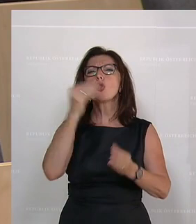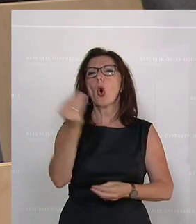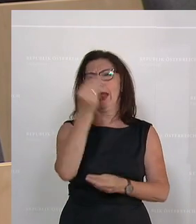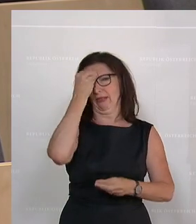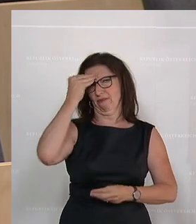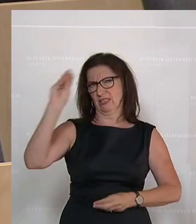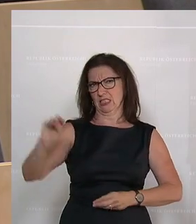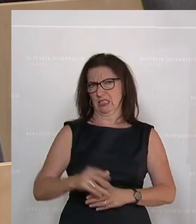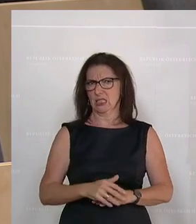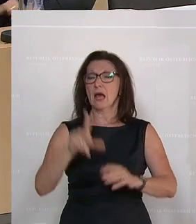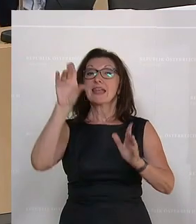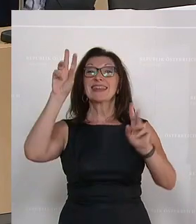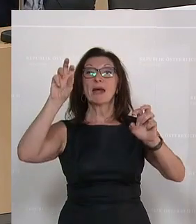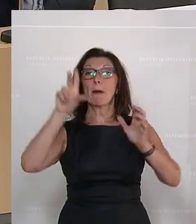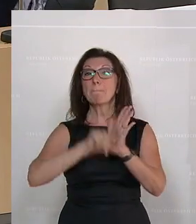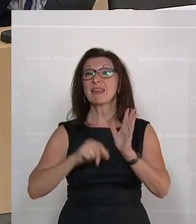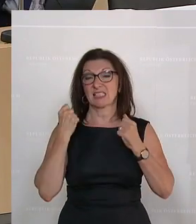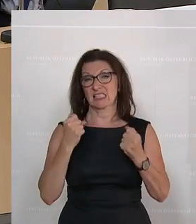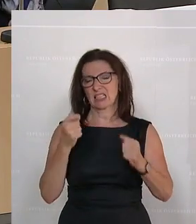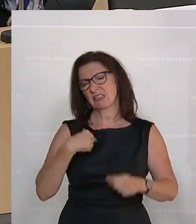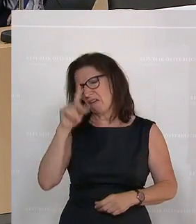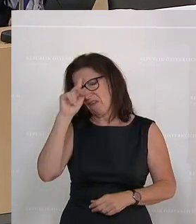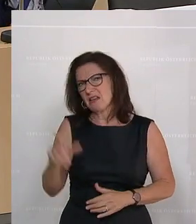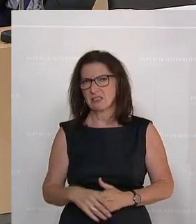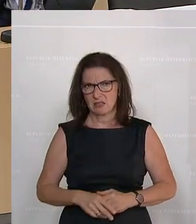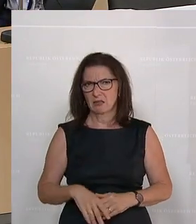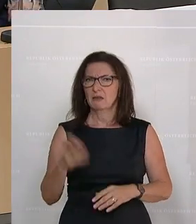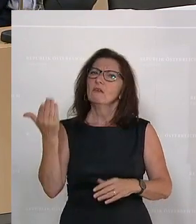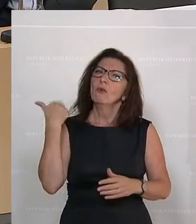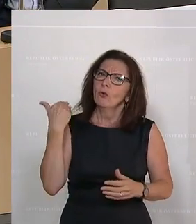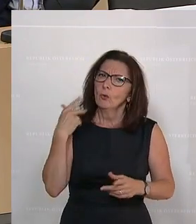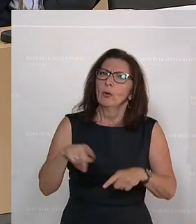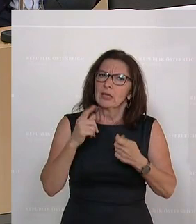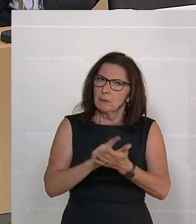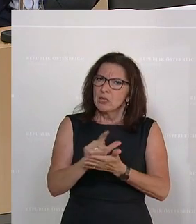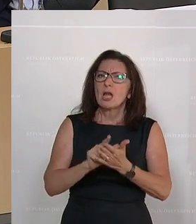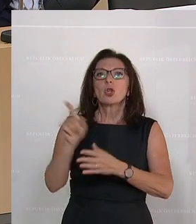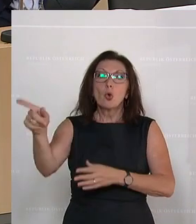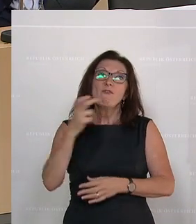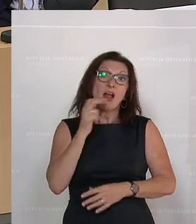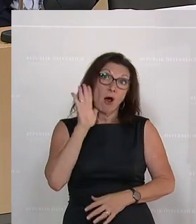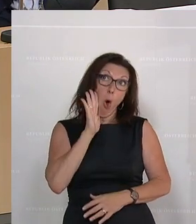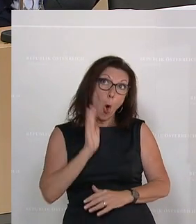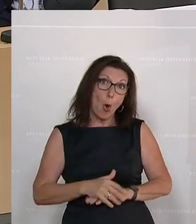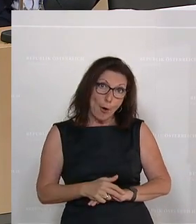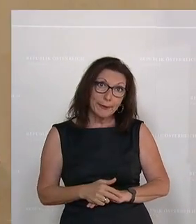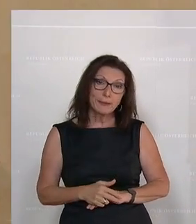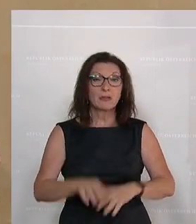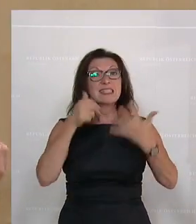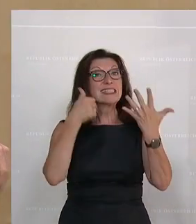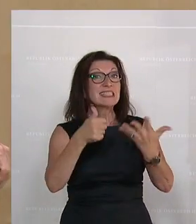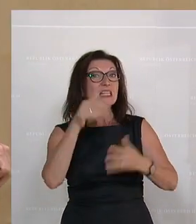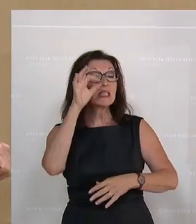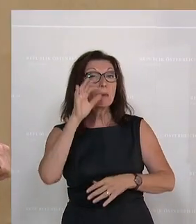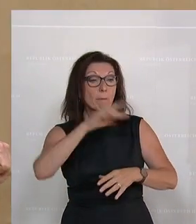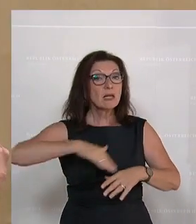es geht um die mindestsicherung die was es auch zeiten gegeben du hast du es gerne gehört naja 60 prozent derer